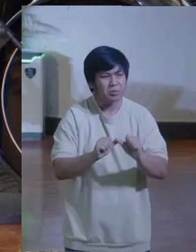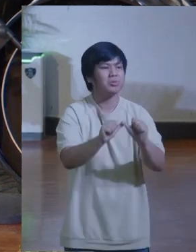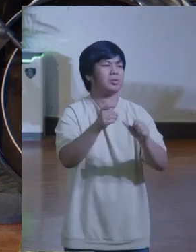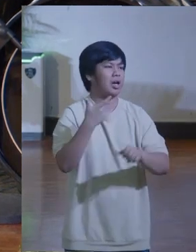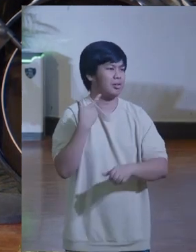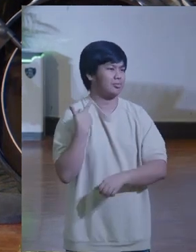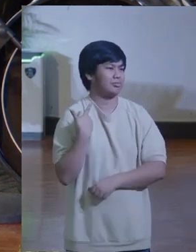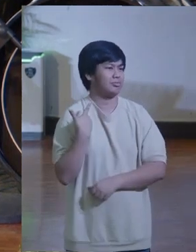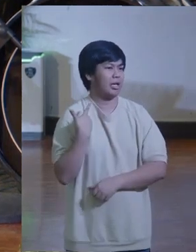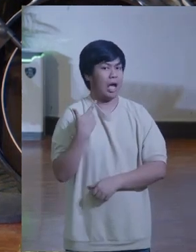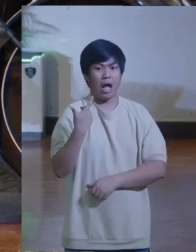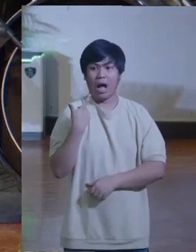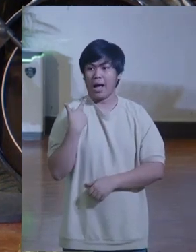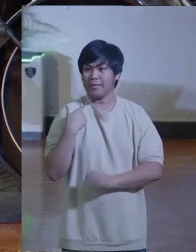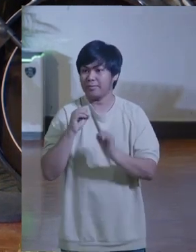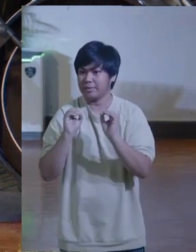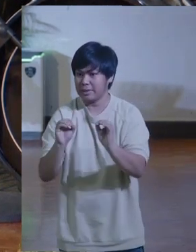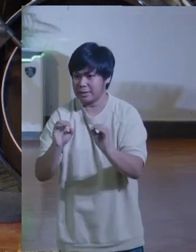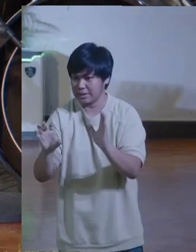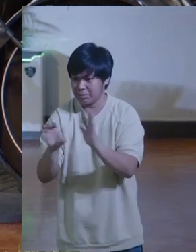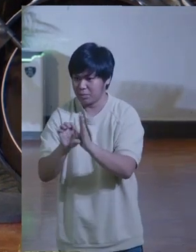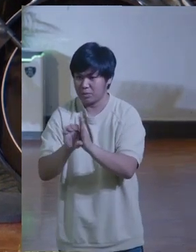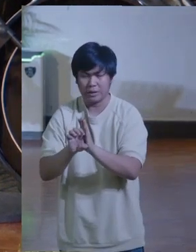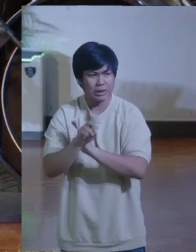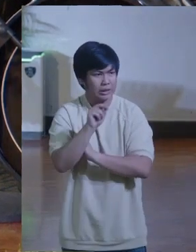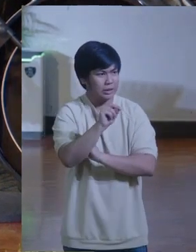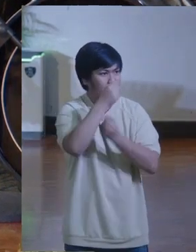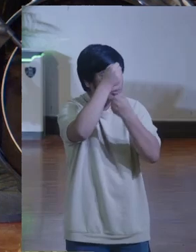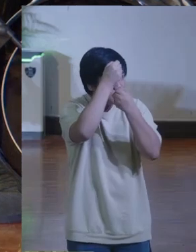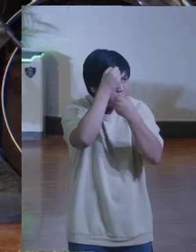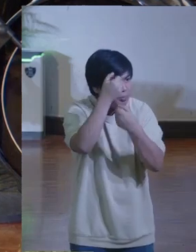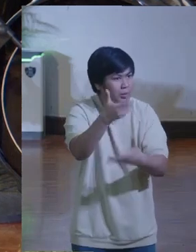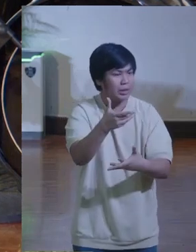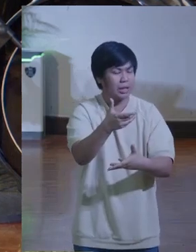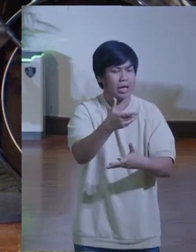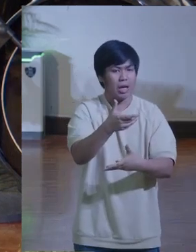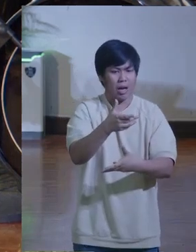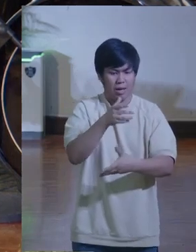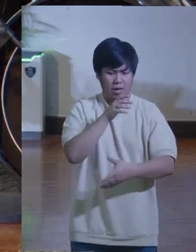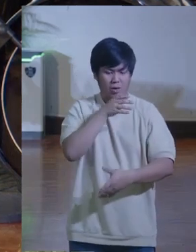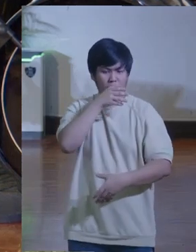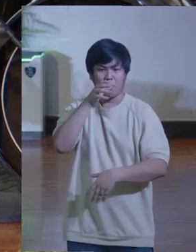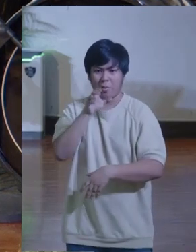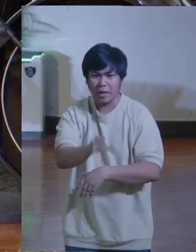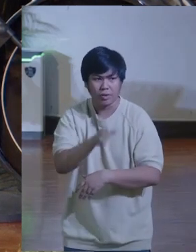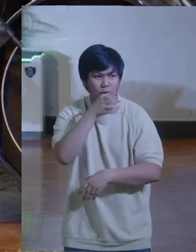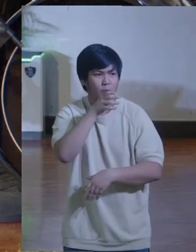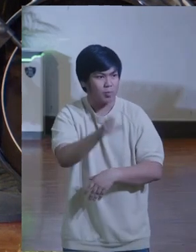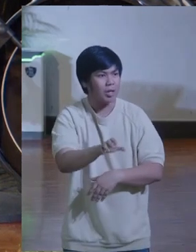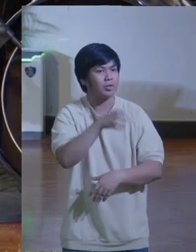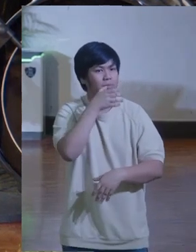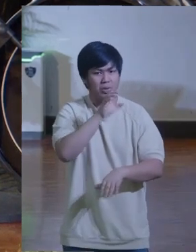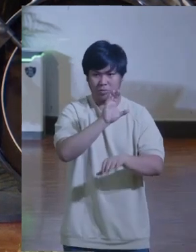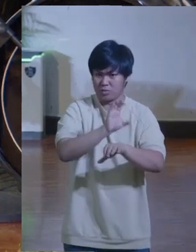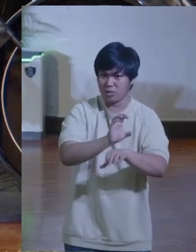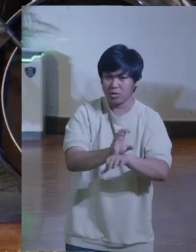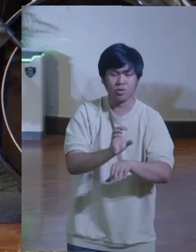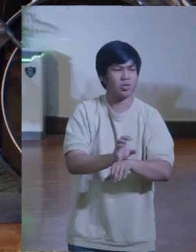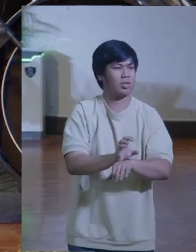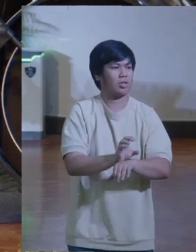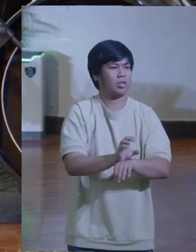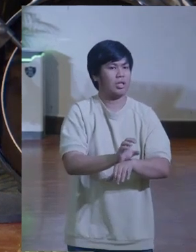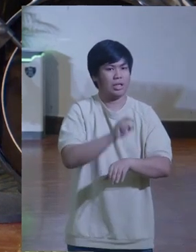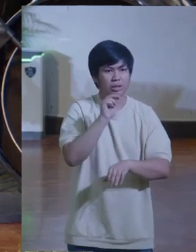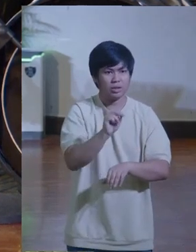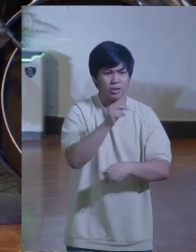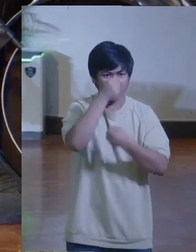pong nagtuturo na kailangan sumunod sa mga kautosang moral. Kailangan ang